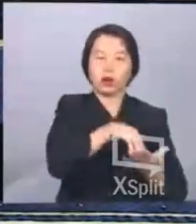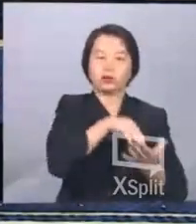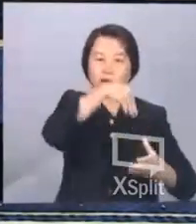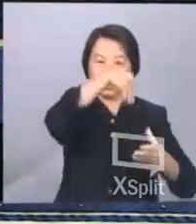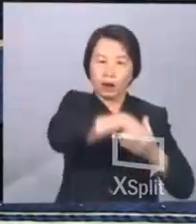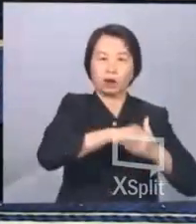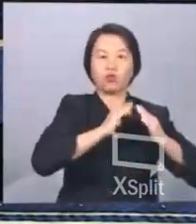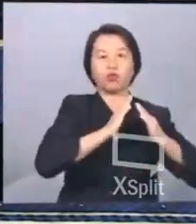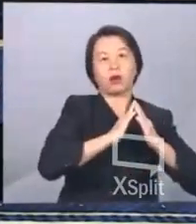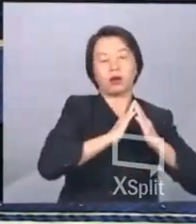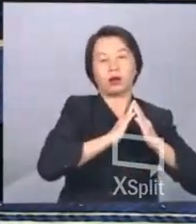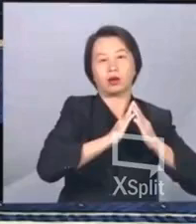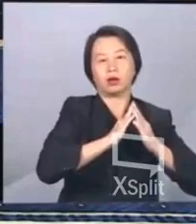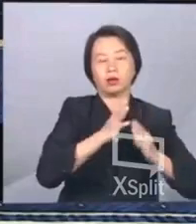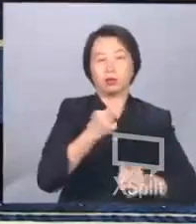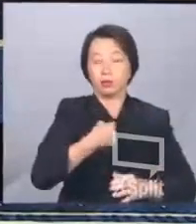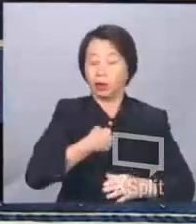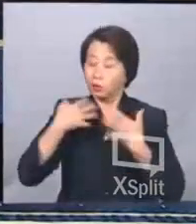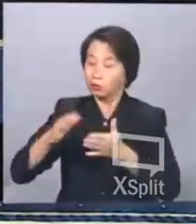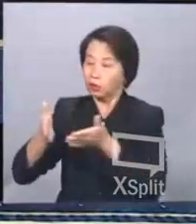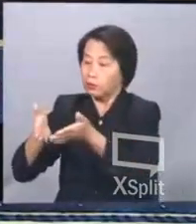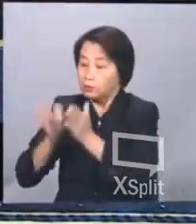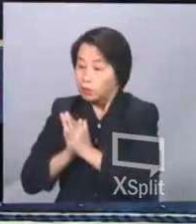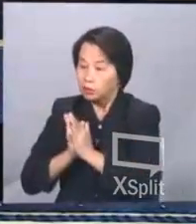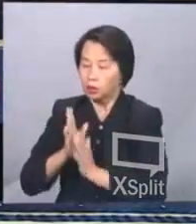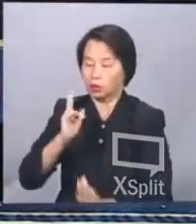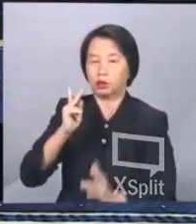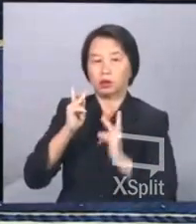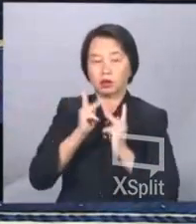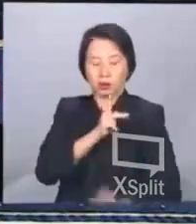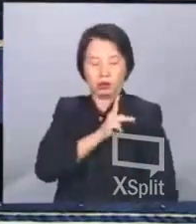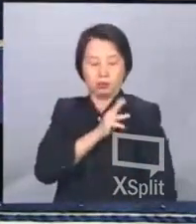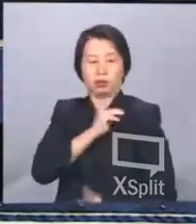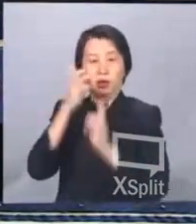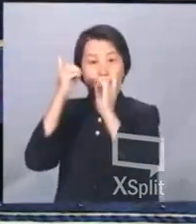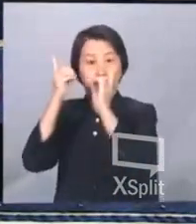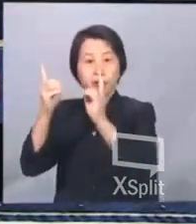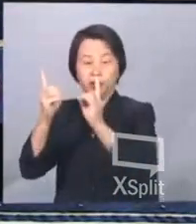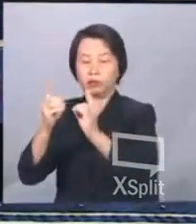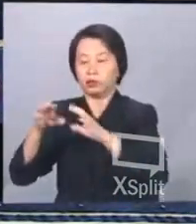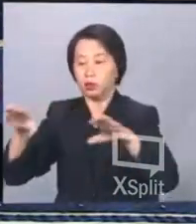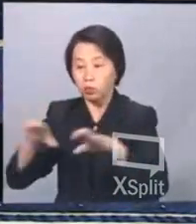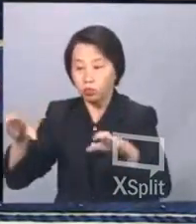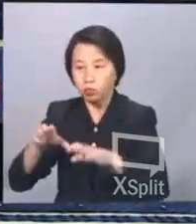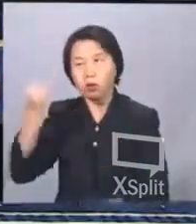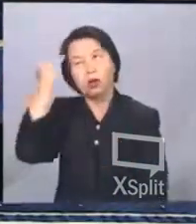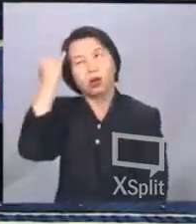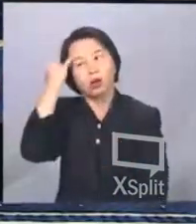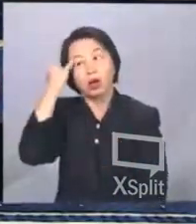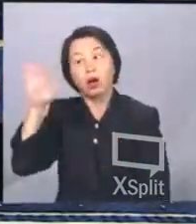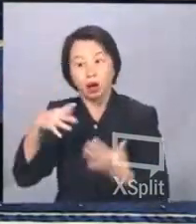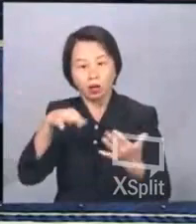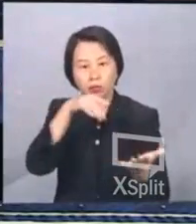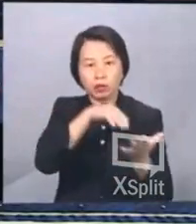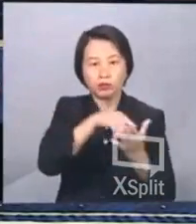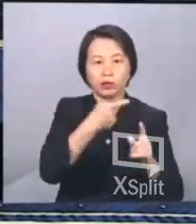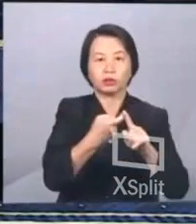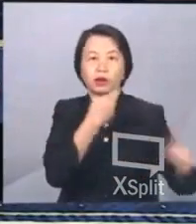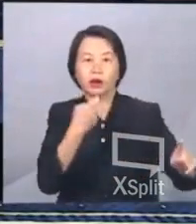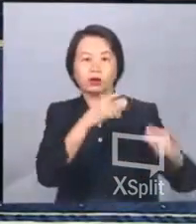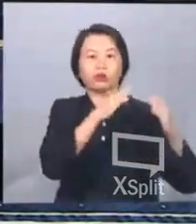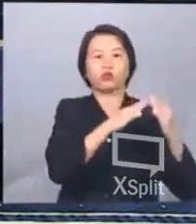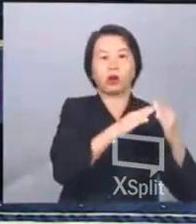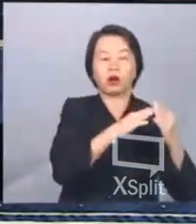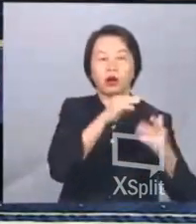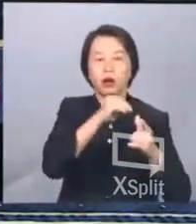rumah dan saya telah minta Kementerian Pendidikan supaya melaksanakan inisiatif pembelajaran dari rumah